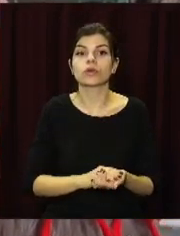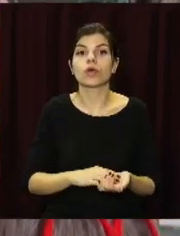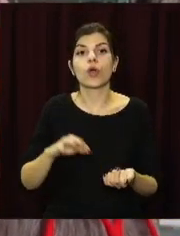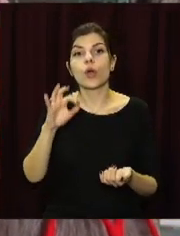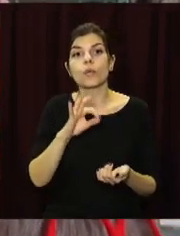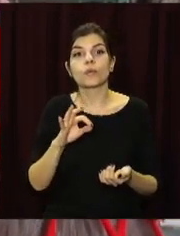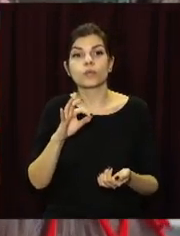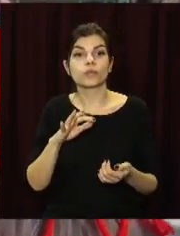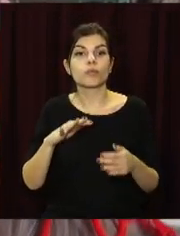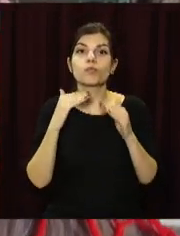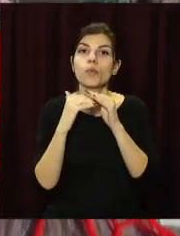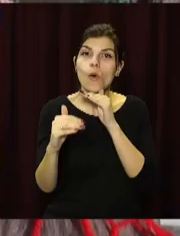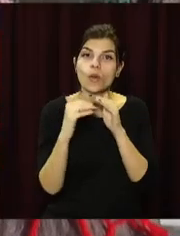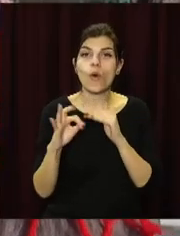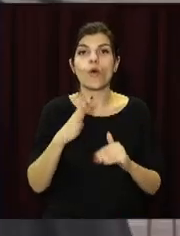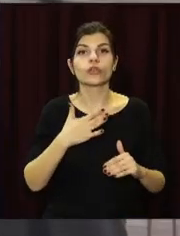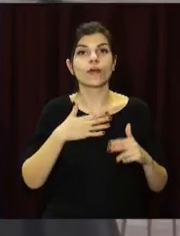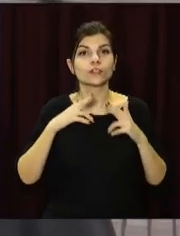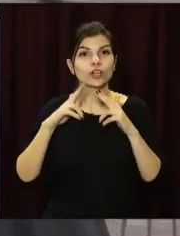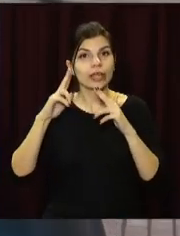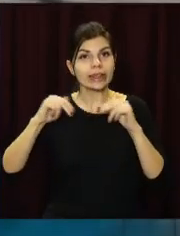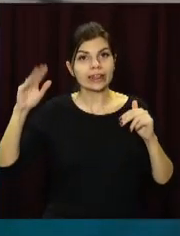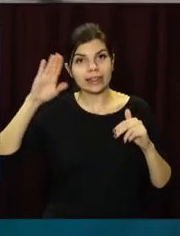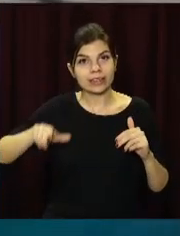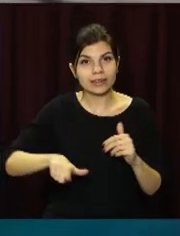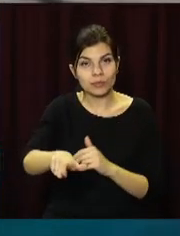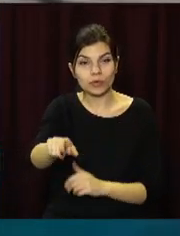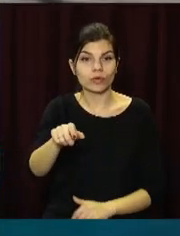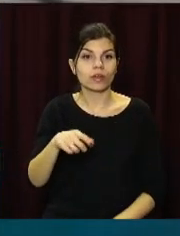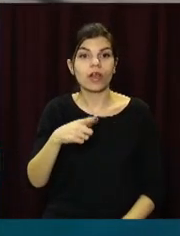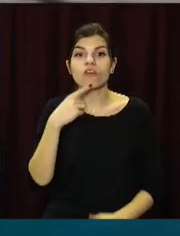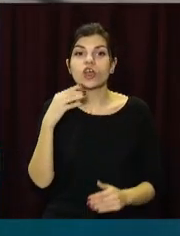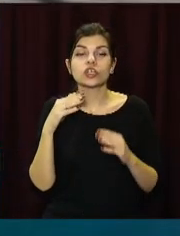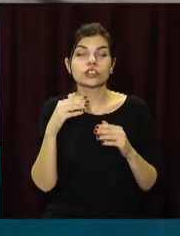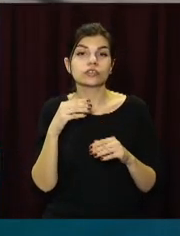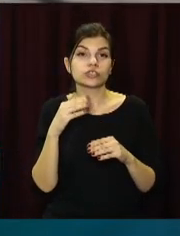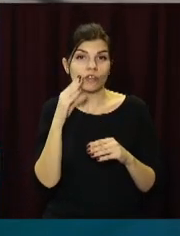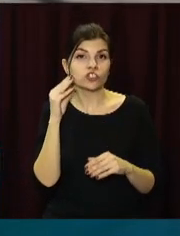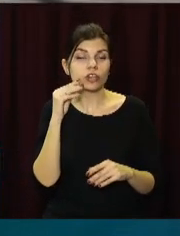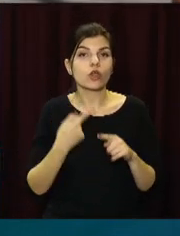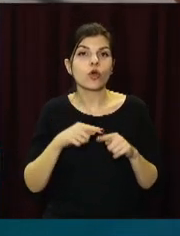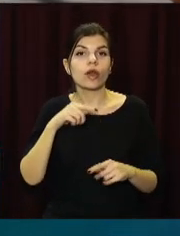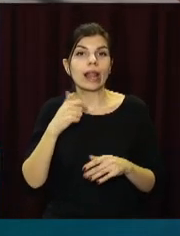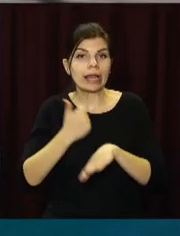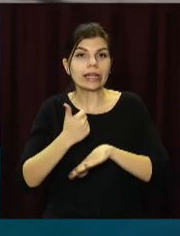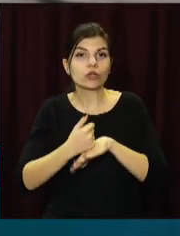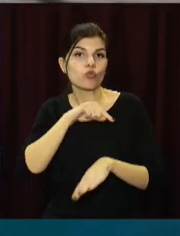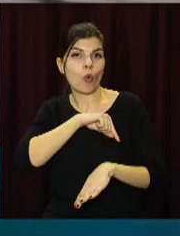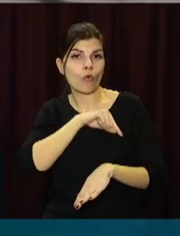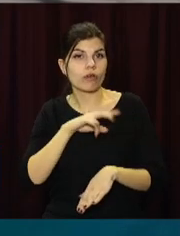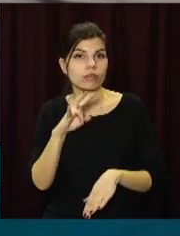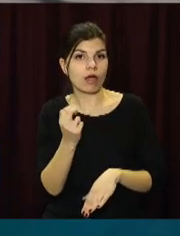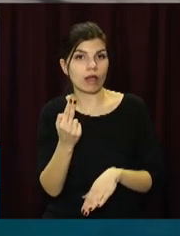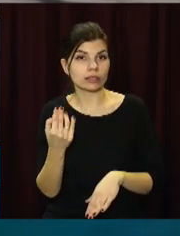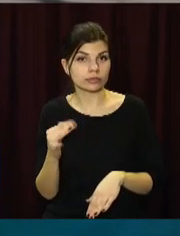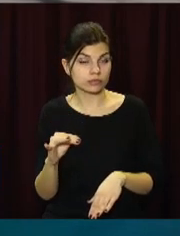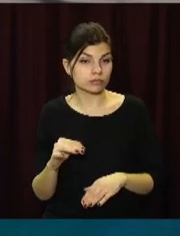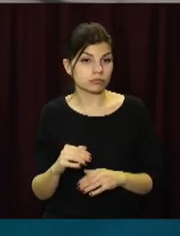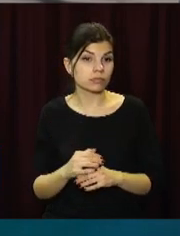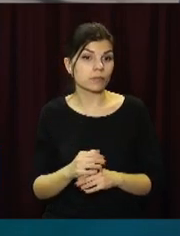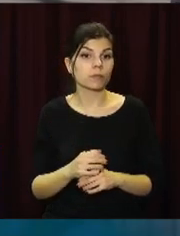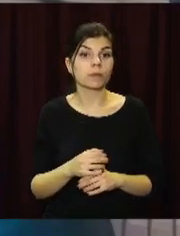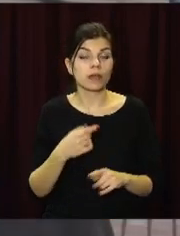поля, про наше Дніпро. І Шевченко ніби духовний лідер нації, який вартий того,